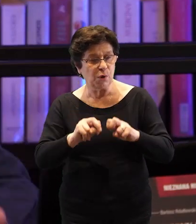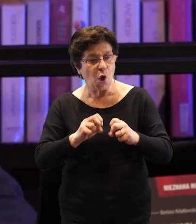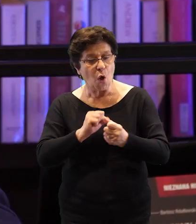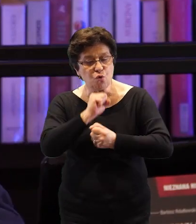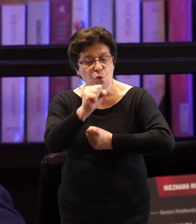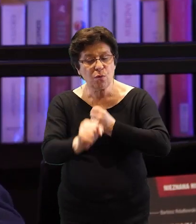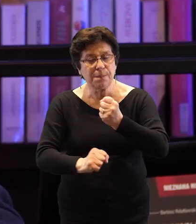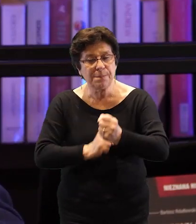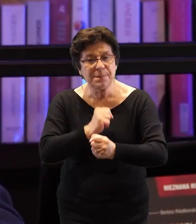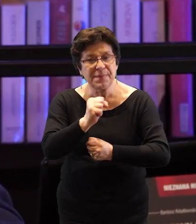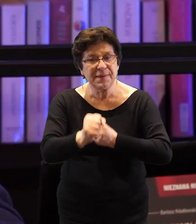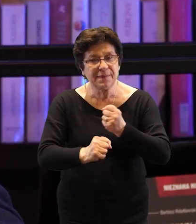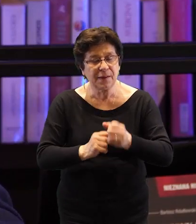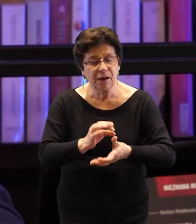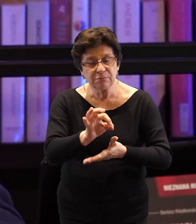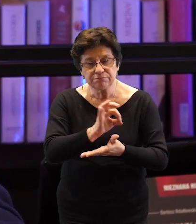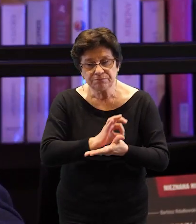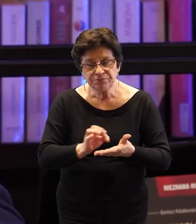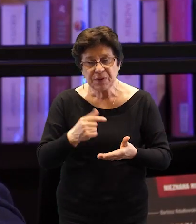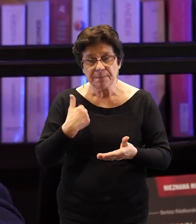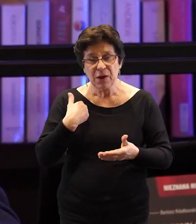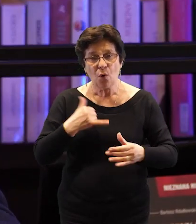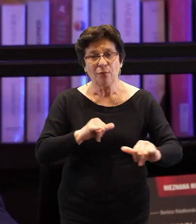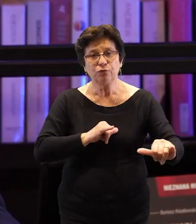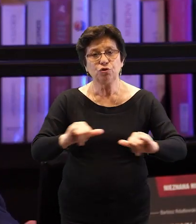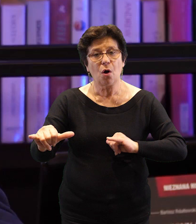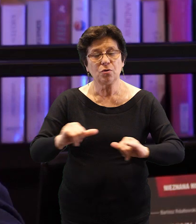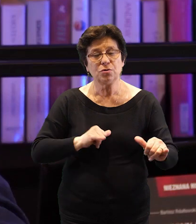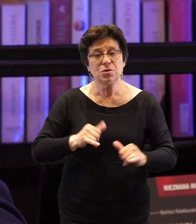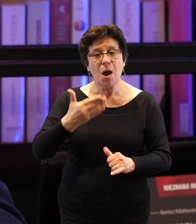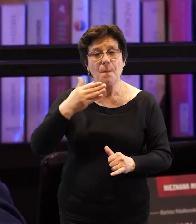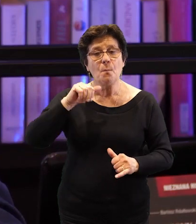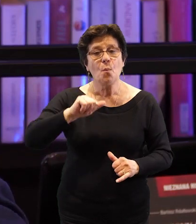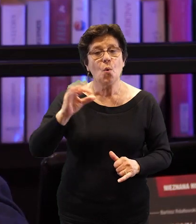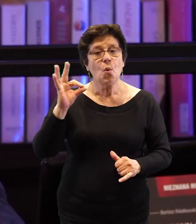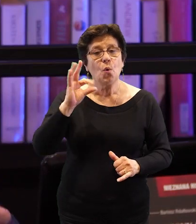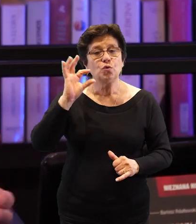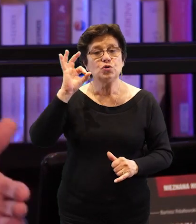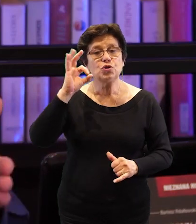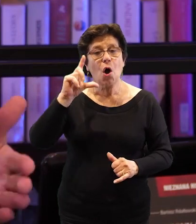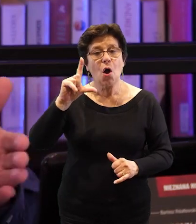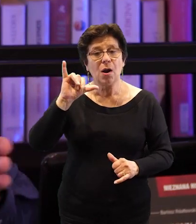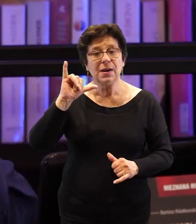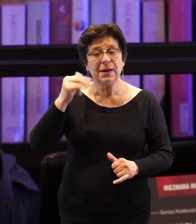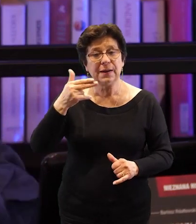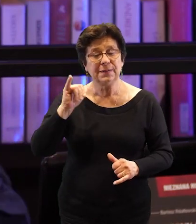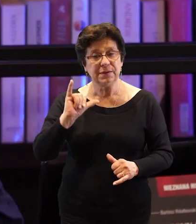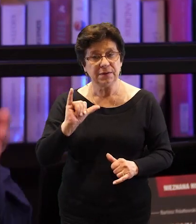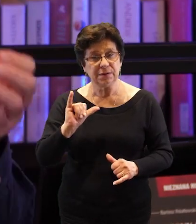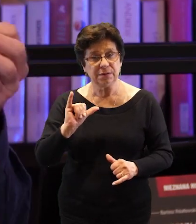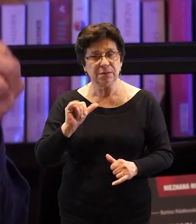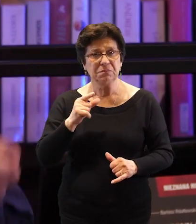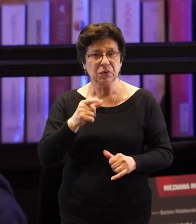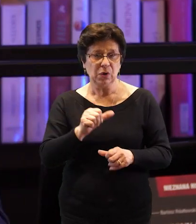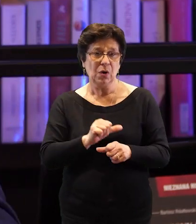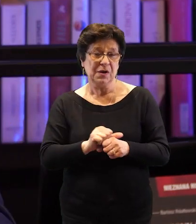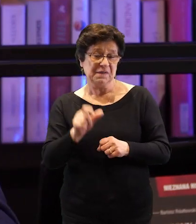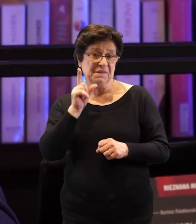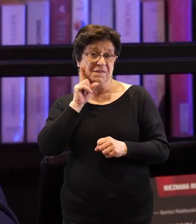zresztą był również w rządzie Mussoliniego, pełnił stanowisko w rządzie Mussoliniego, no więc to już realna